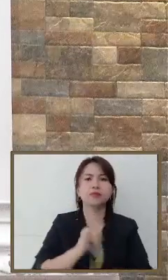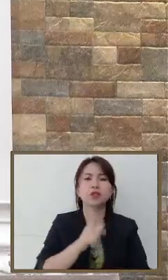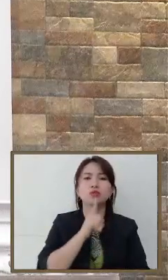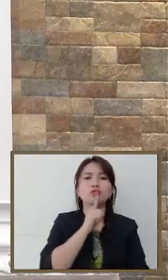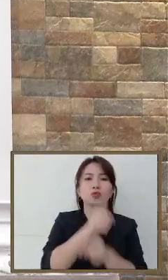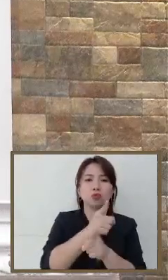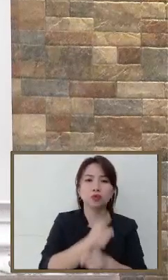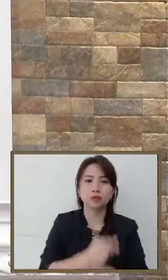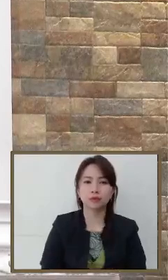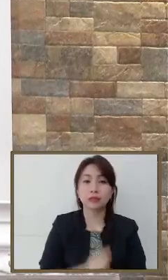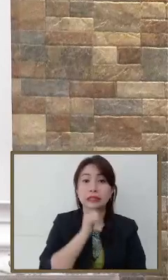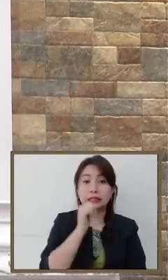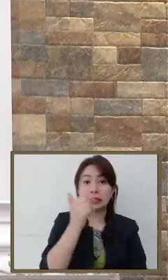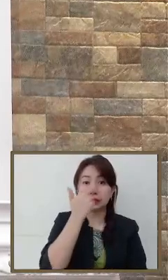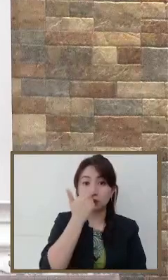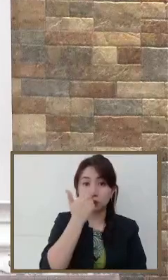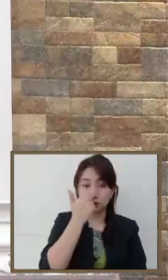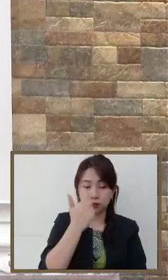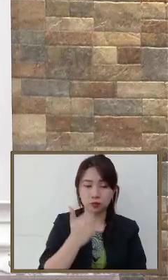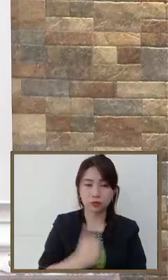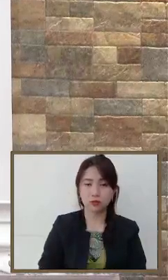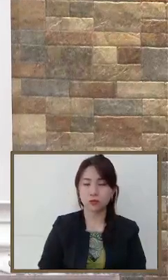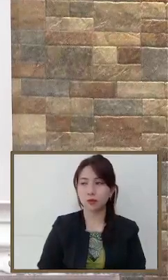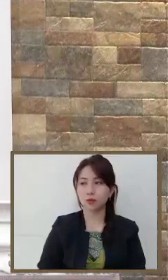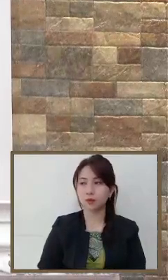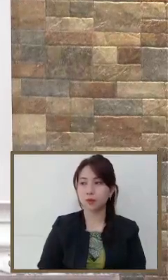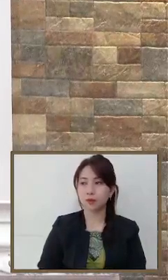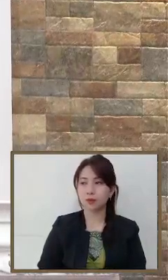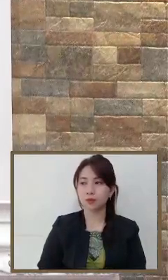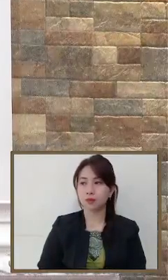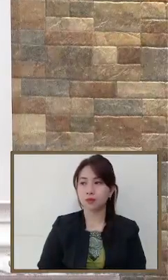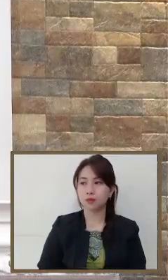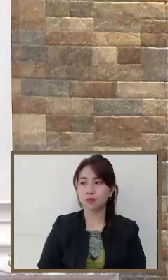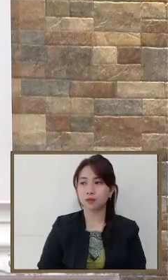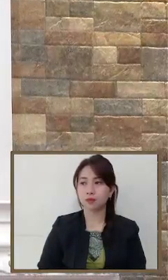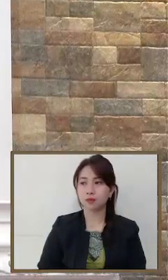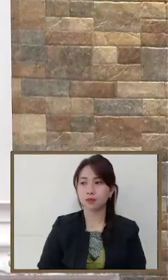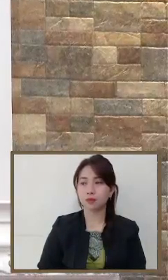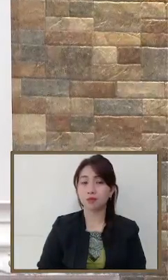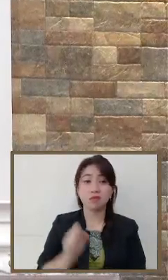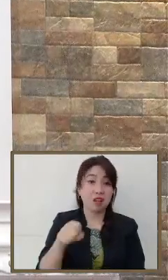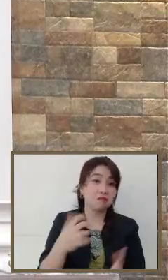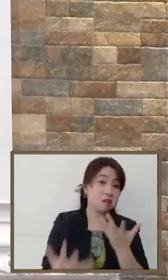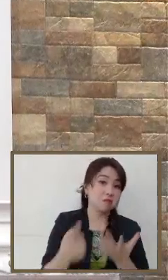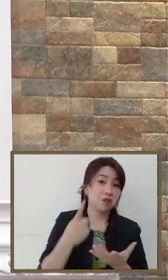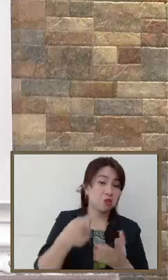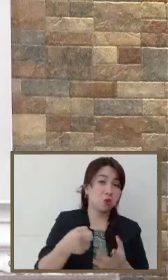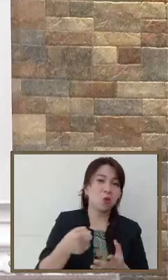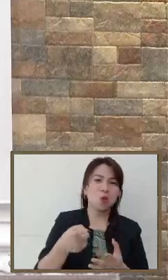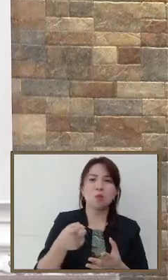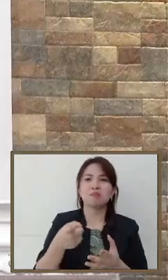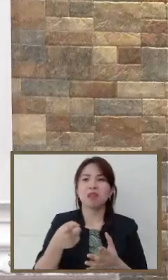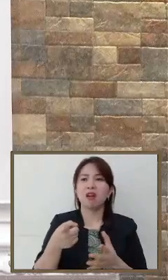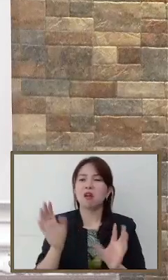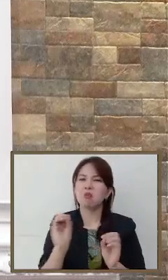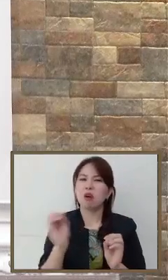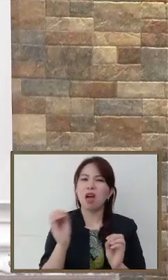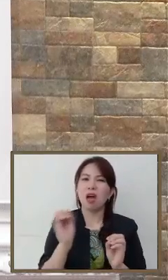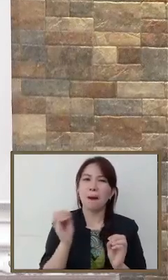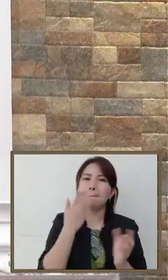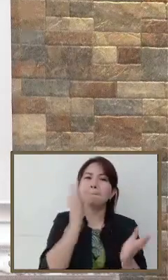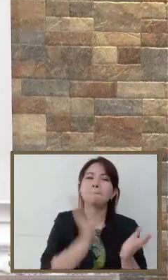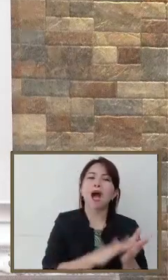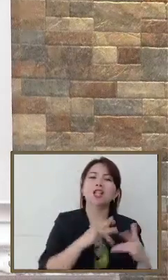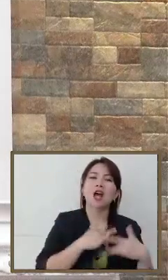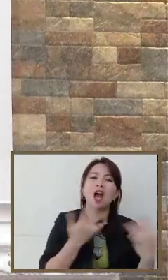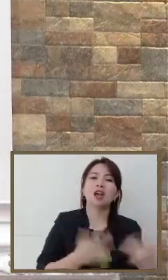totoo Amen nakaligtas ka hindi ka nagtanim ng sama ng loob sa mga kapatid wala wala ka talagang imake ngayon ito